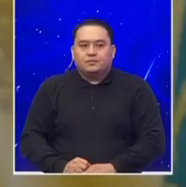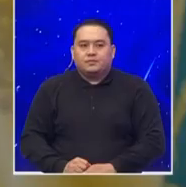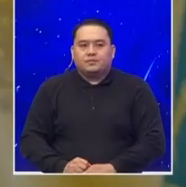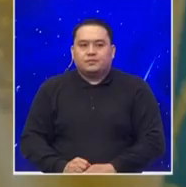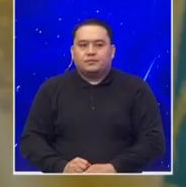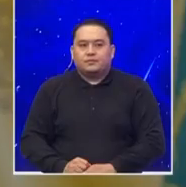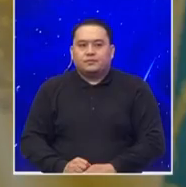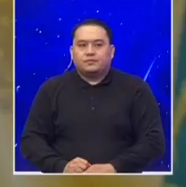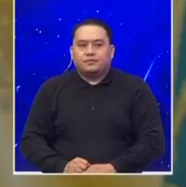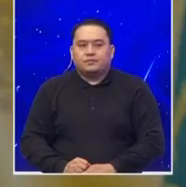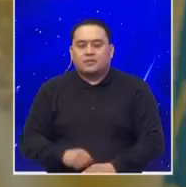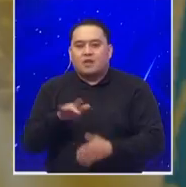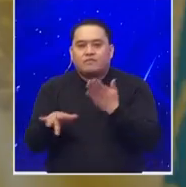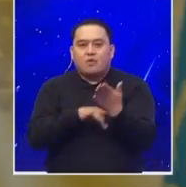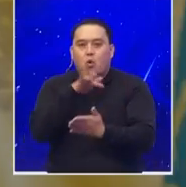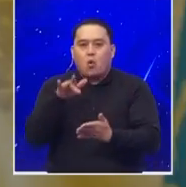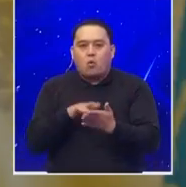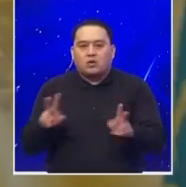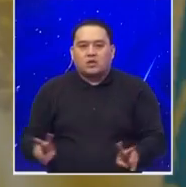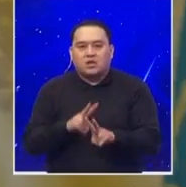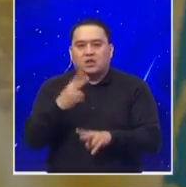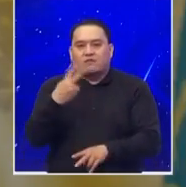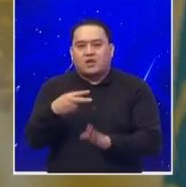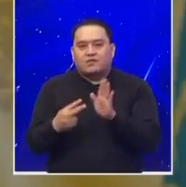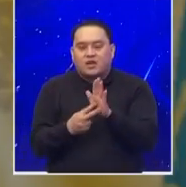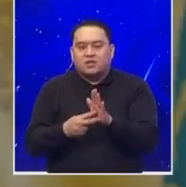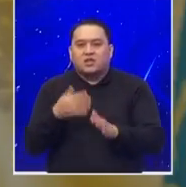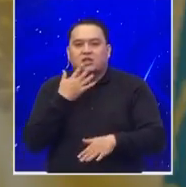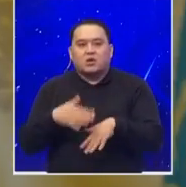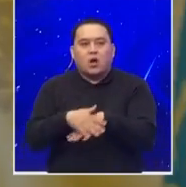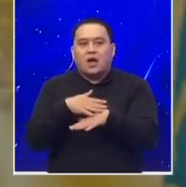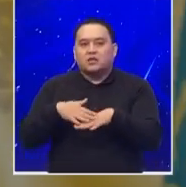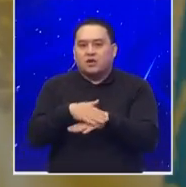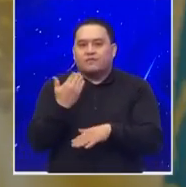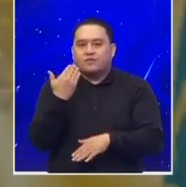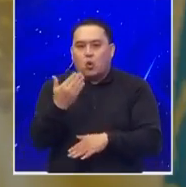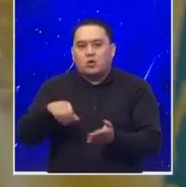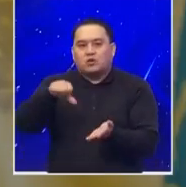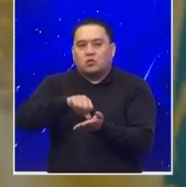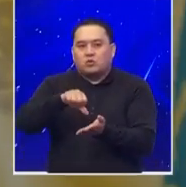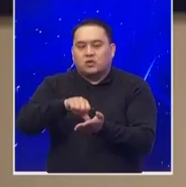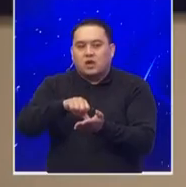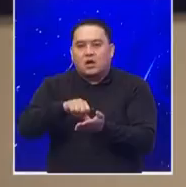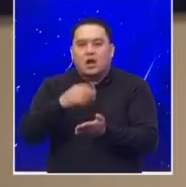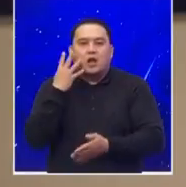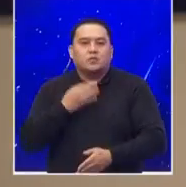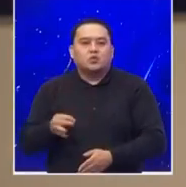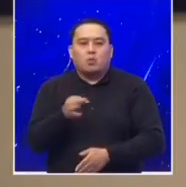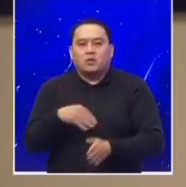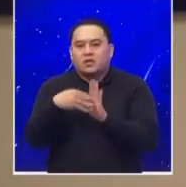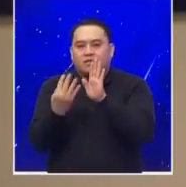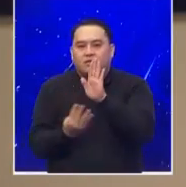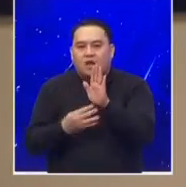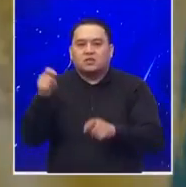В городе Нур-Султан прошла 28-я сессия Ассамблеи народа Казахстана. В нем приняли участие от Алматинской области